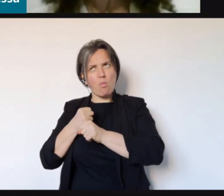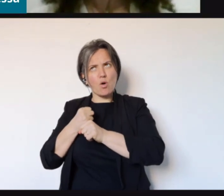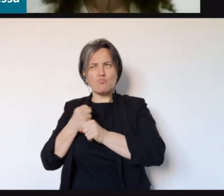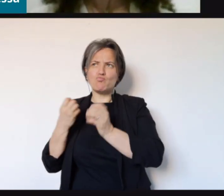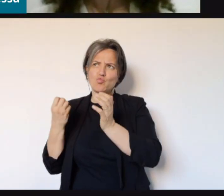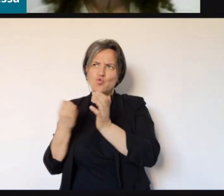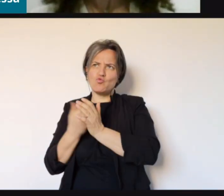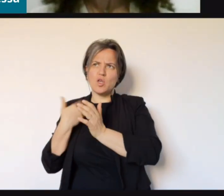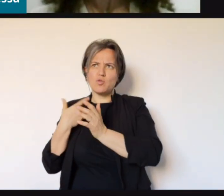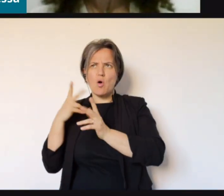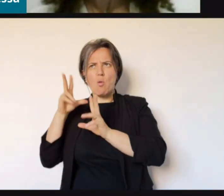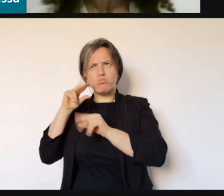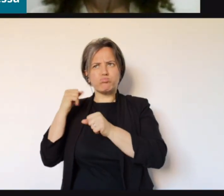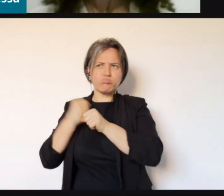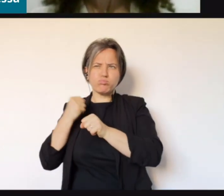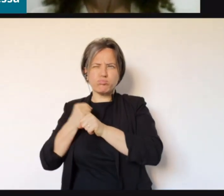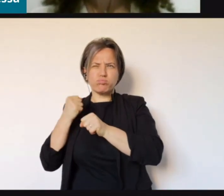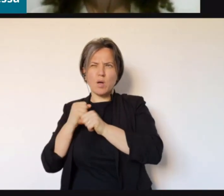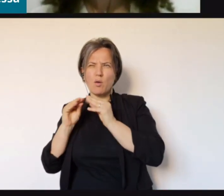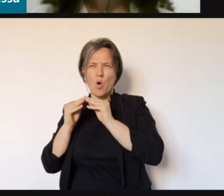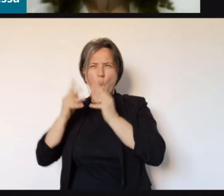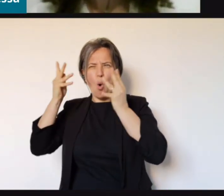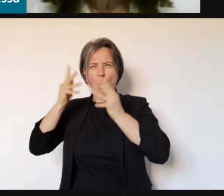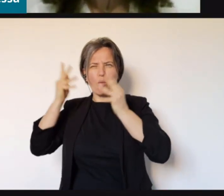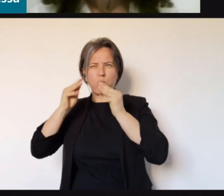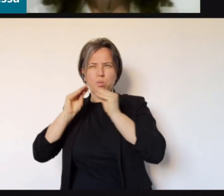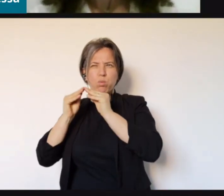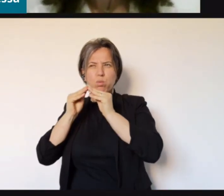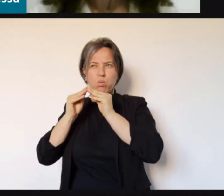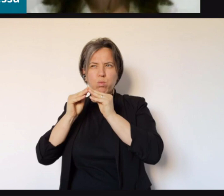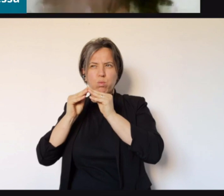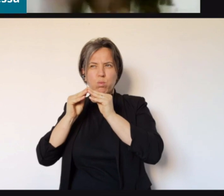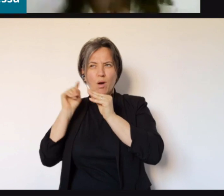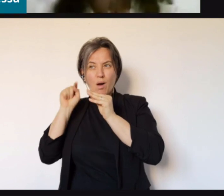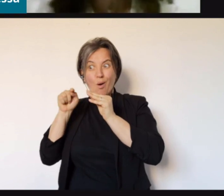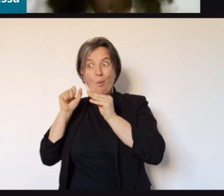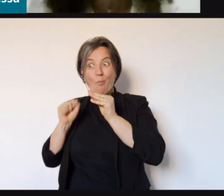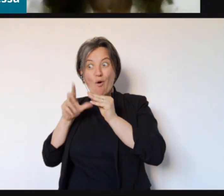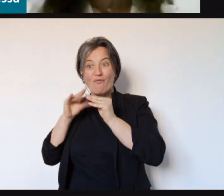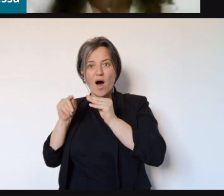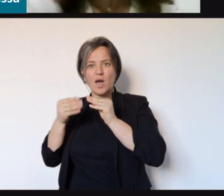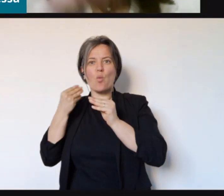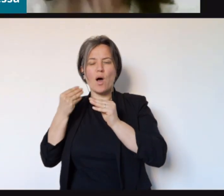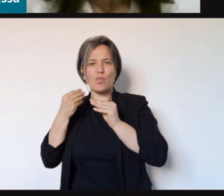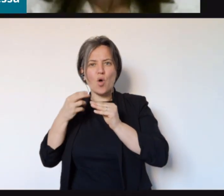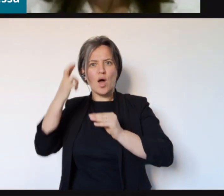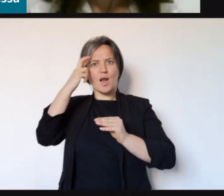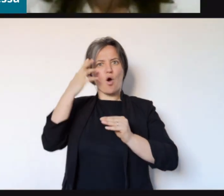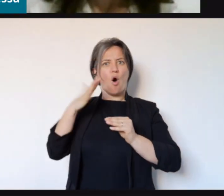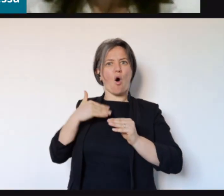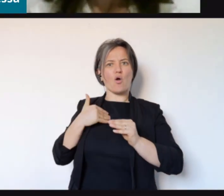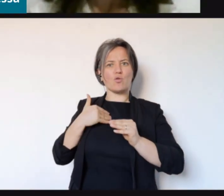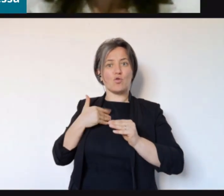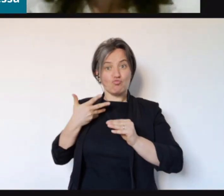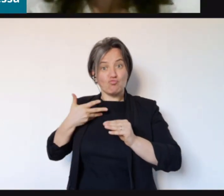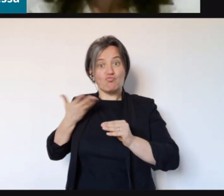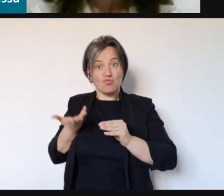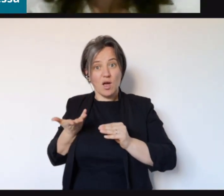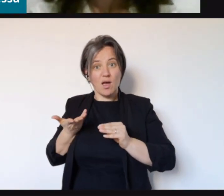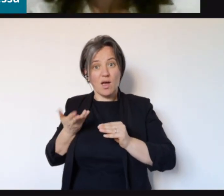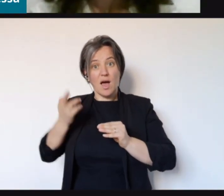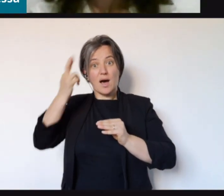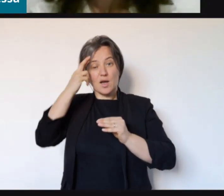rielaborare quello che è successo solo se io lo ricordo, solo se ne faccio